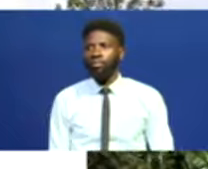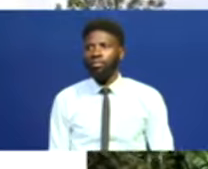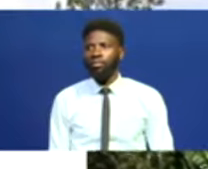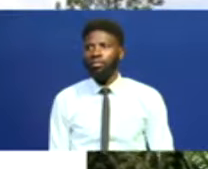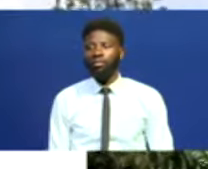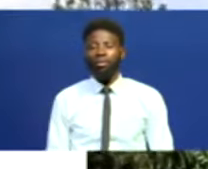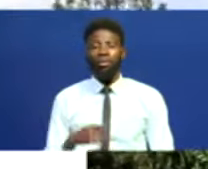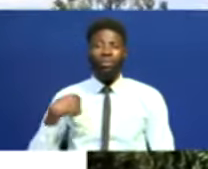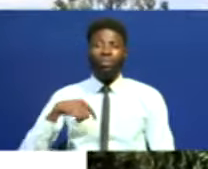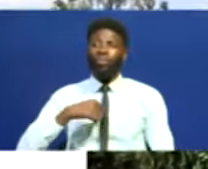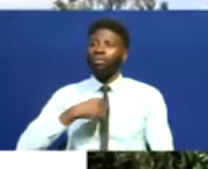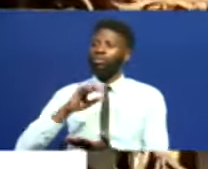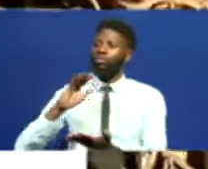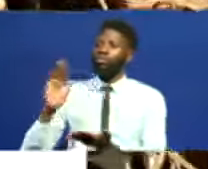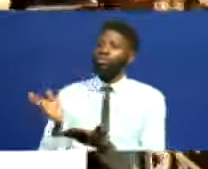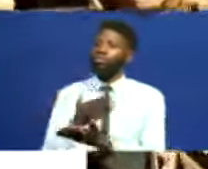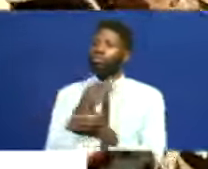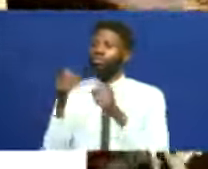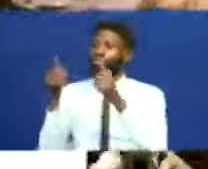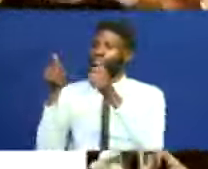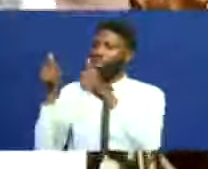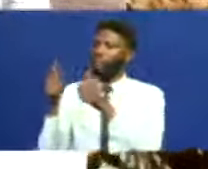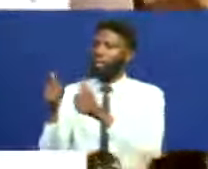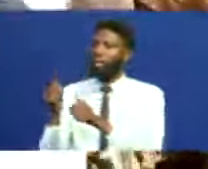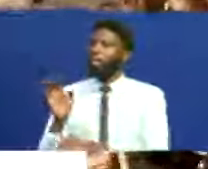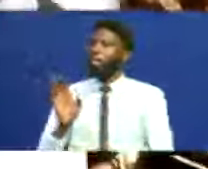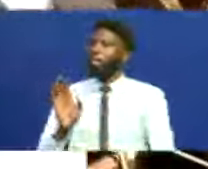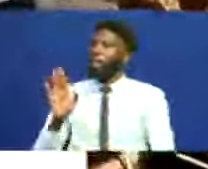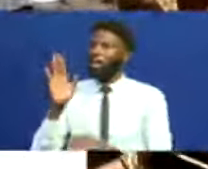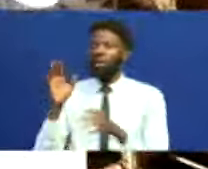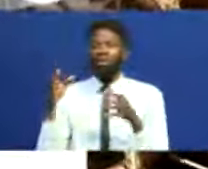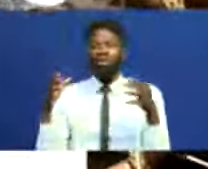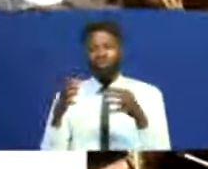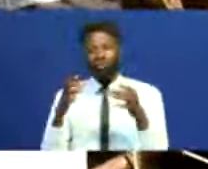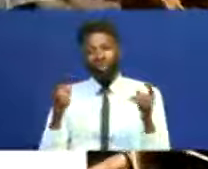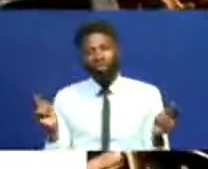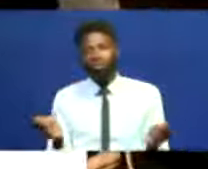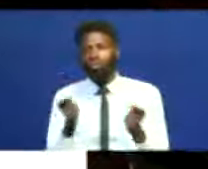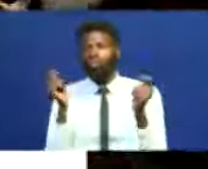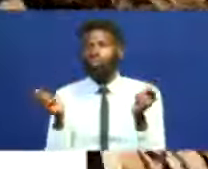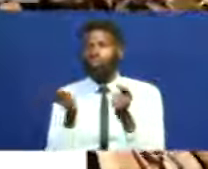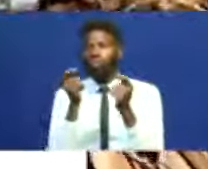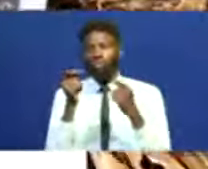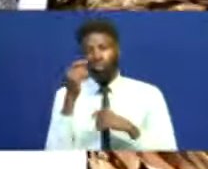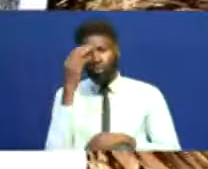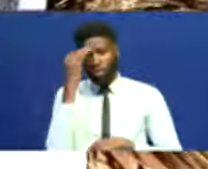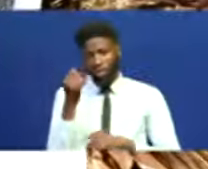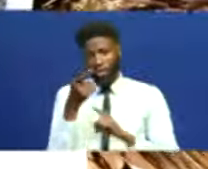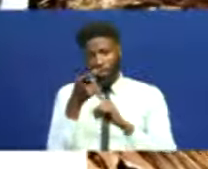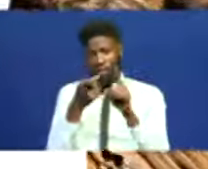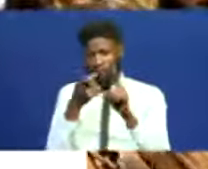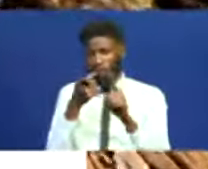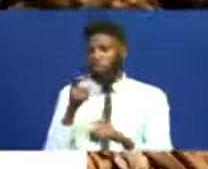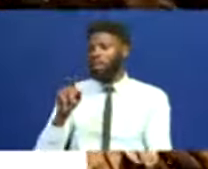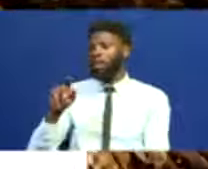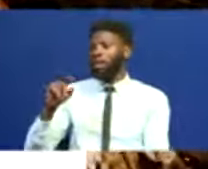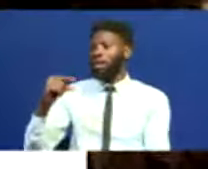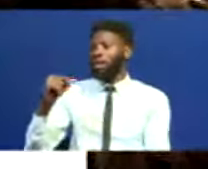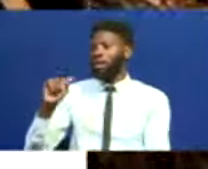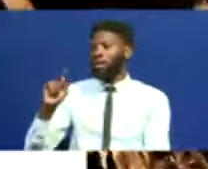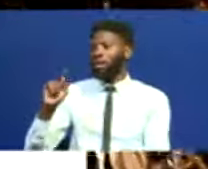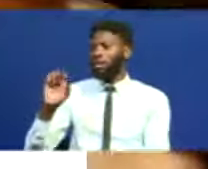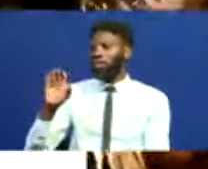Tulitoa zile vibao za waganga sababu zimewekwa kutoka huko karibu Gatei mpaka Wamwangi.